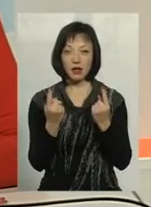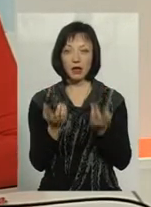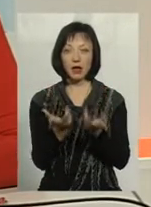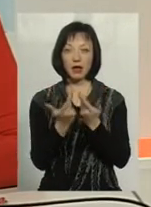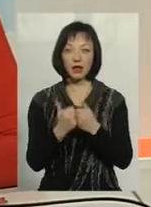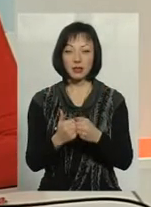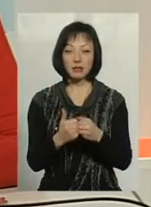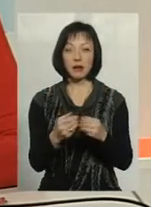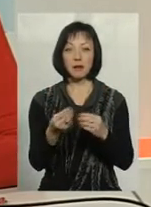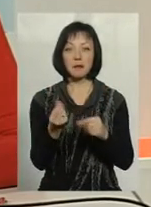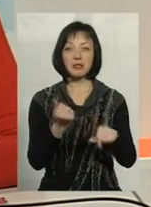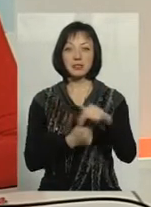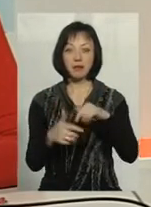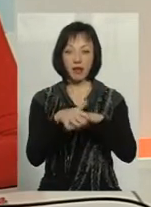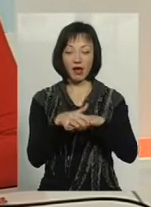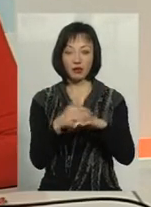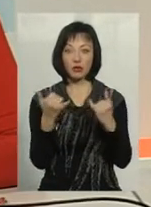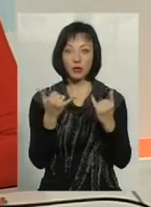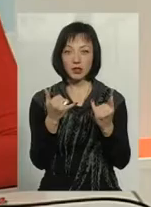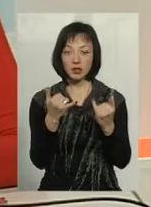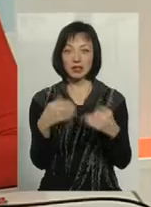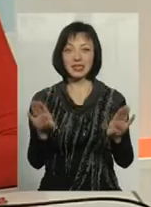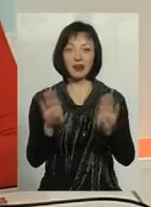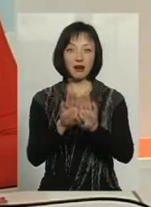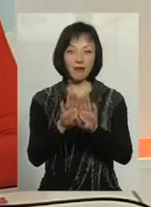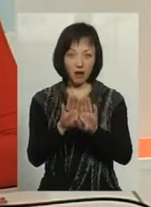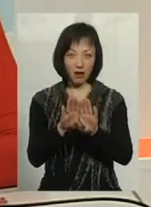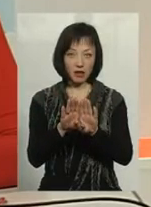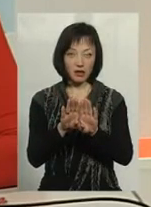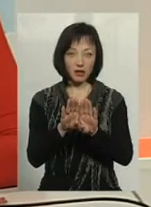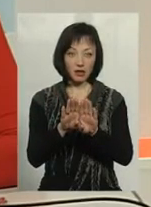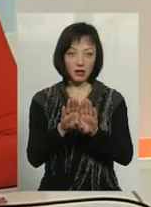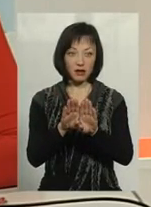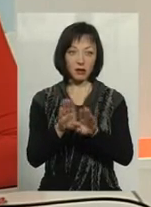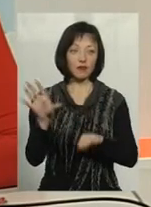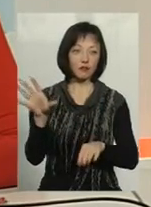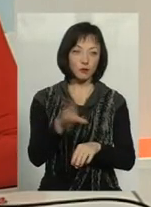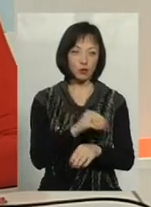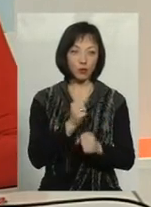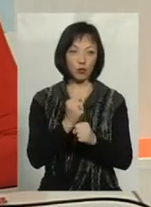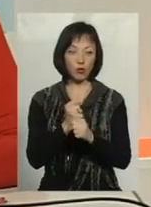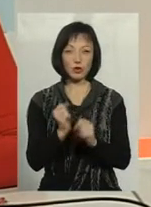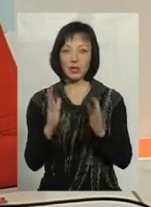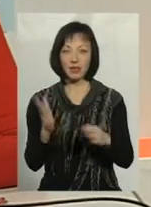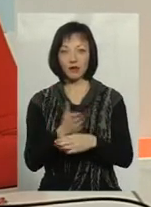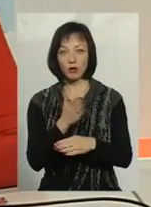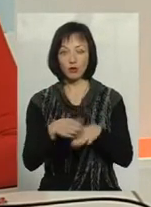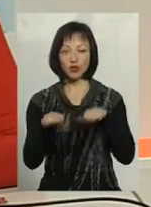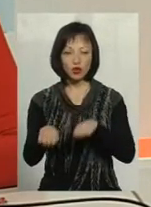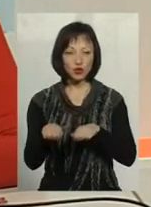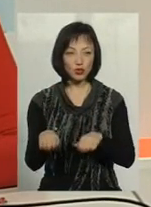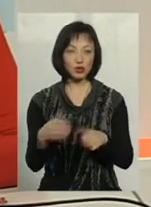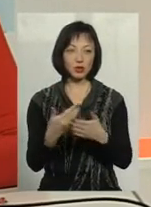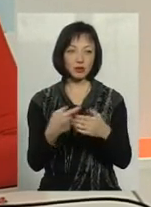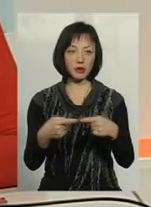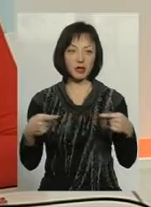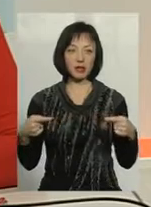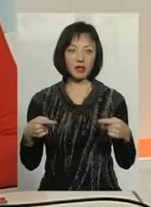росте. Сьогодні далі, куди не кинемося, оренда земельної ділянки росте сьогодні, податки, по суті, сьогодні збільшуються, як